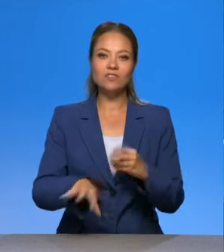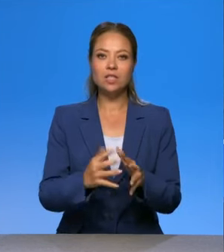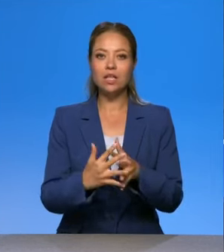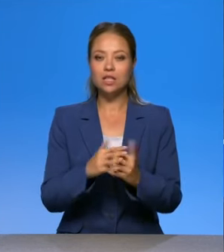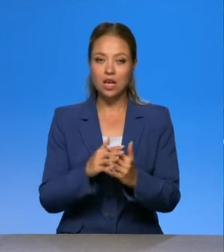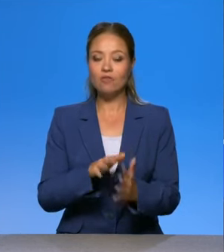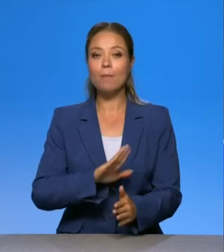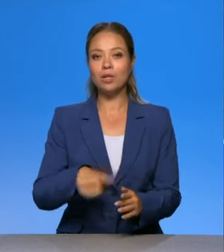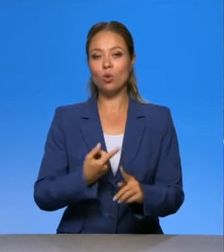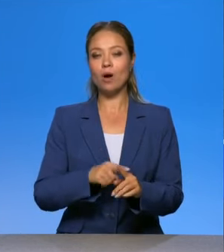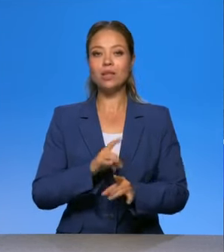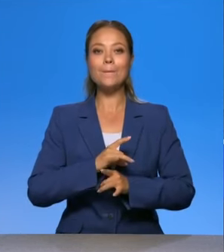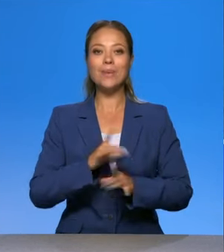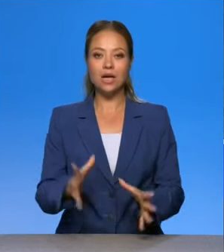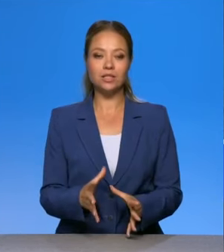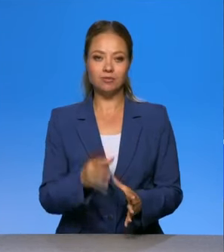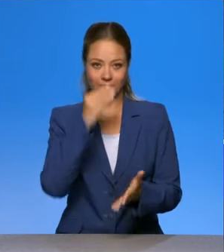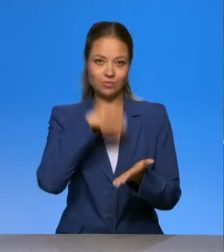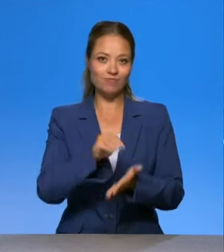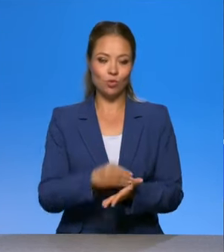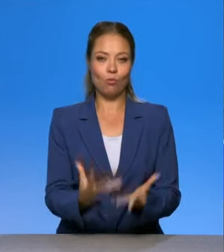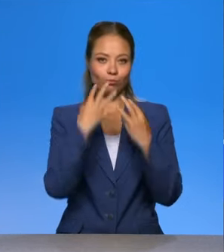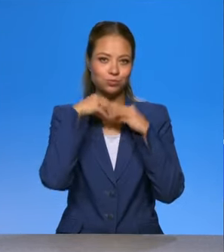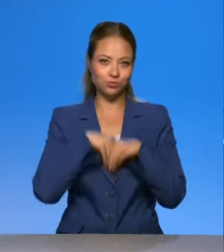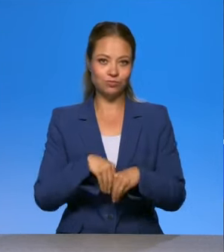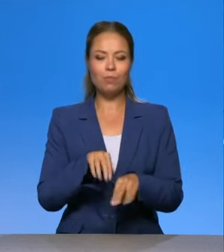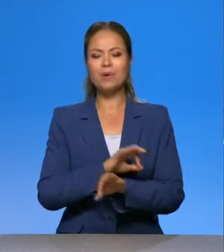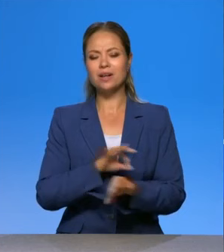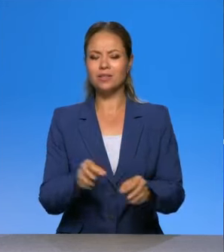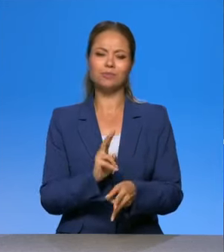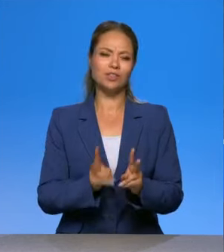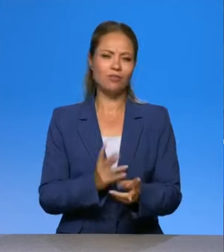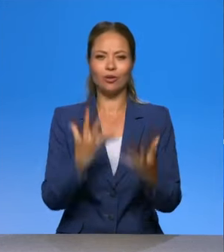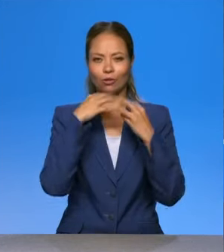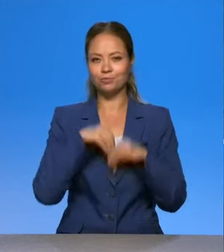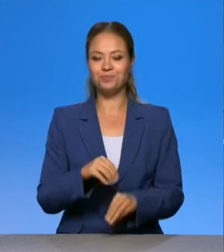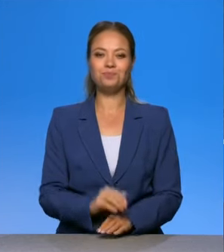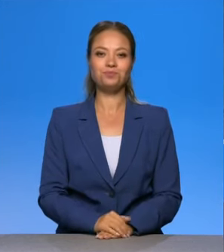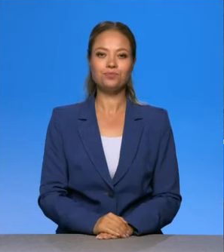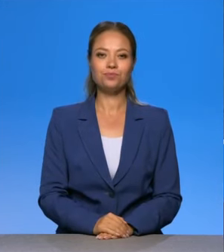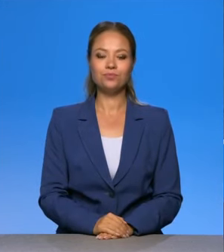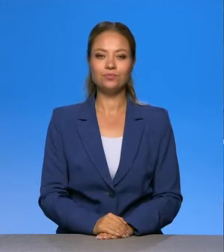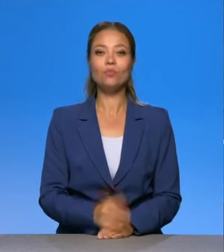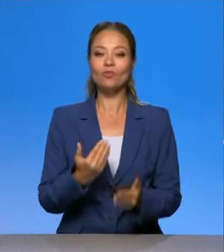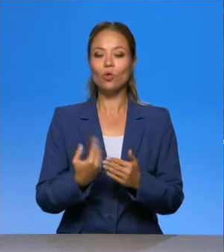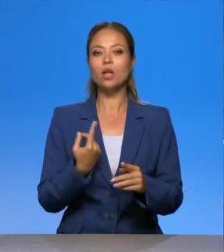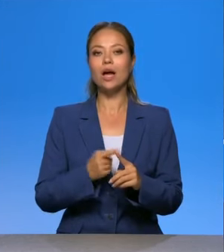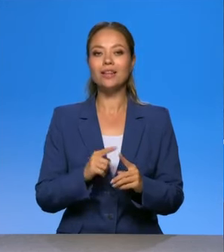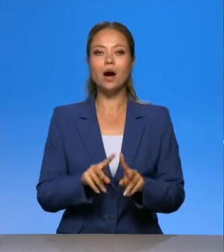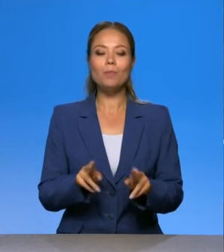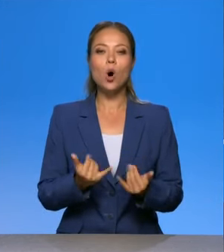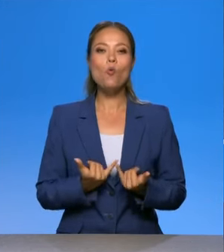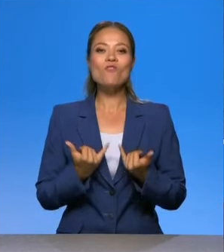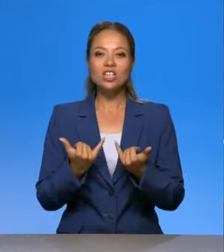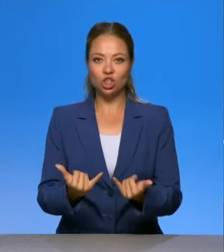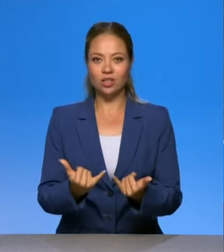празднование, поедание этой свиньи великолепнейшей, приготовление ее. Это знак уважения.